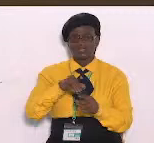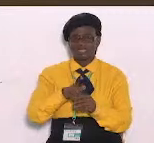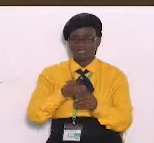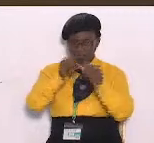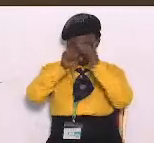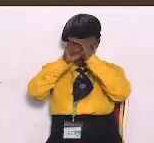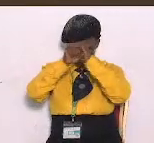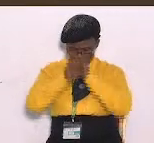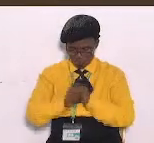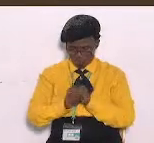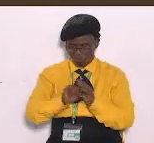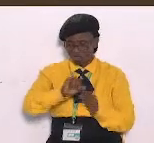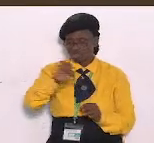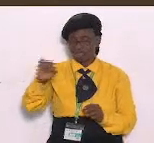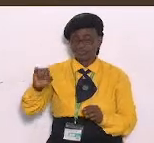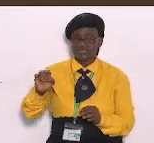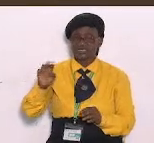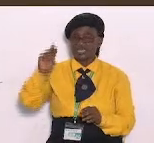encore